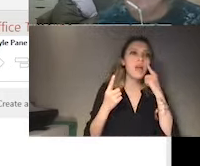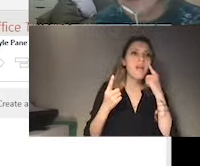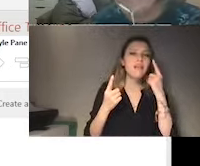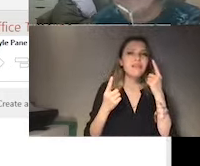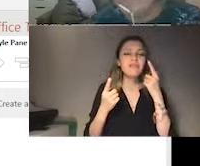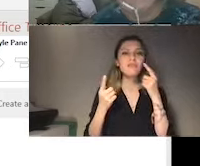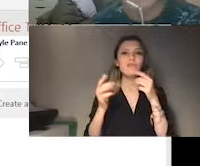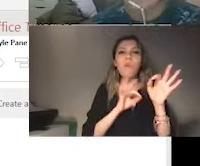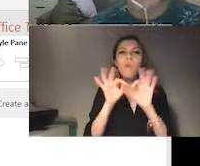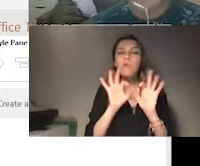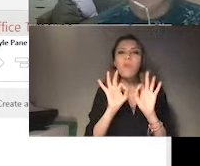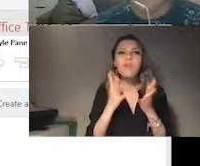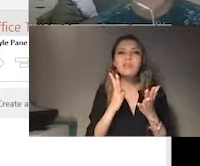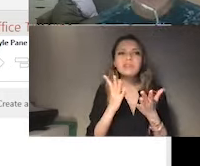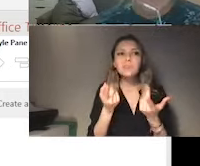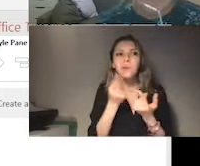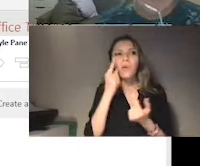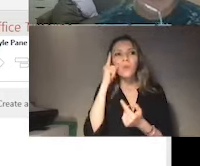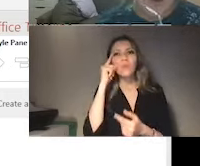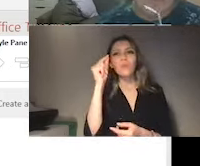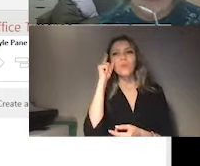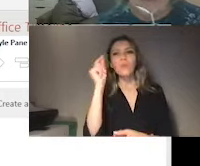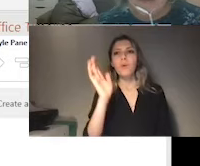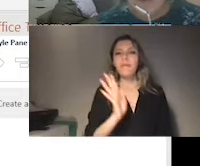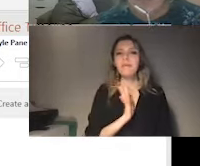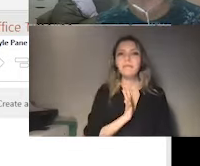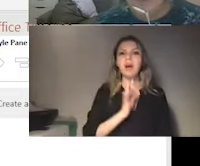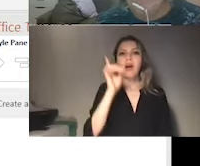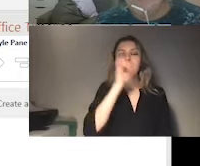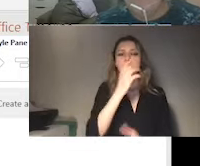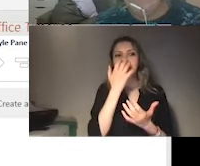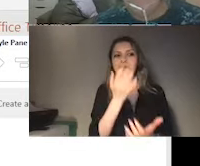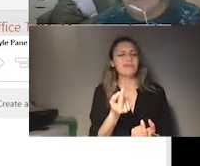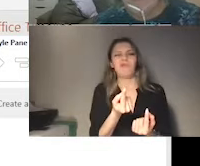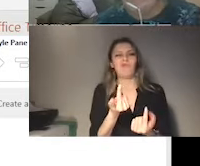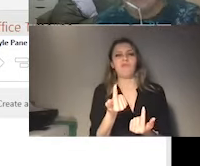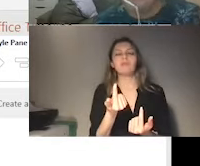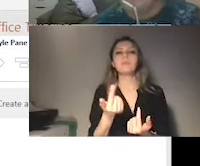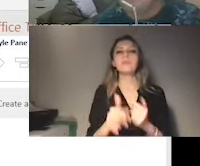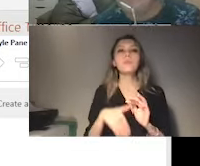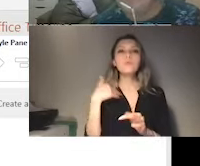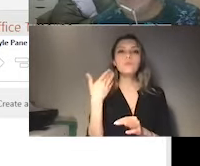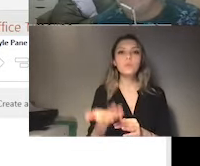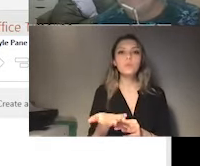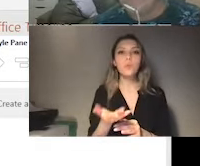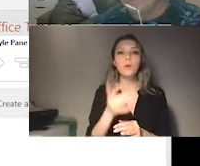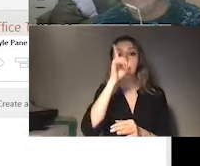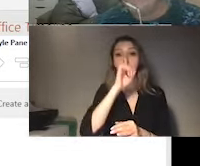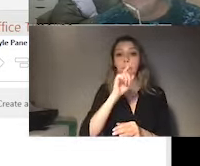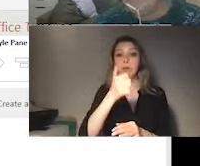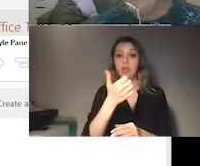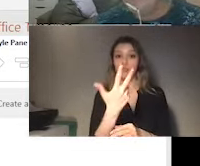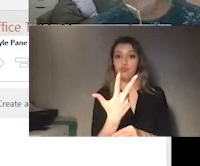kuşkusu altında aslında çok da ilgi görmedi. Bu dönemde nihayet olarak 163 tavsiye